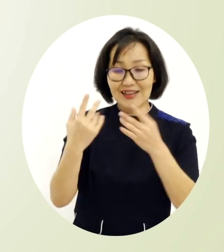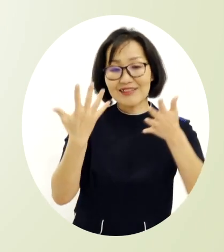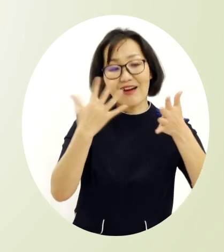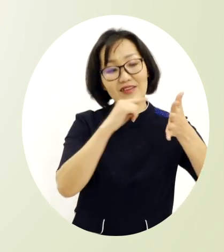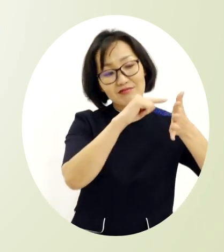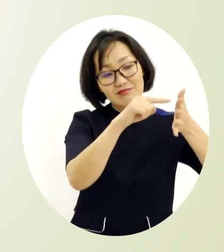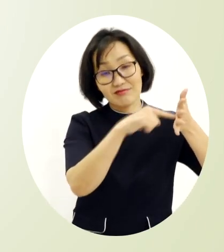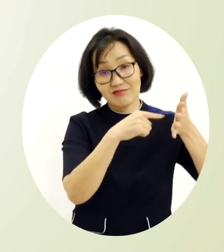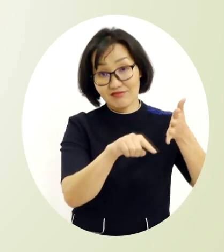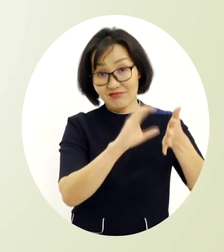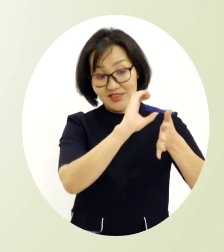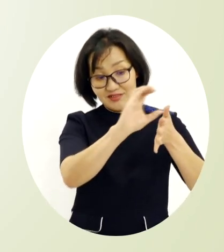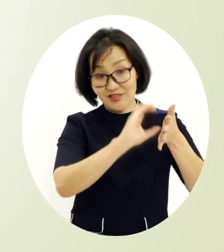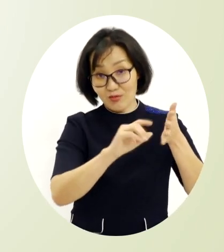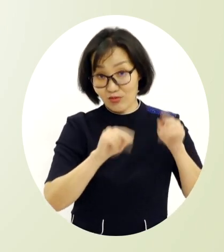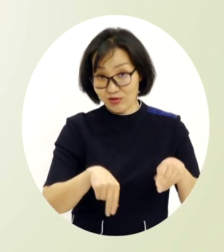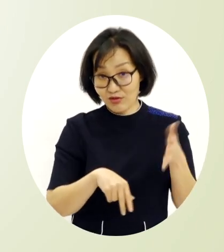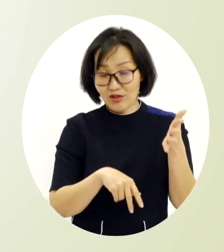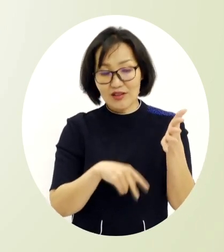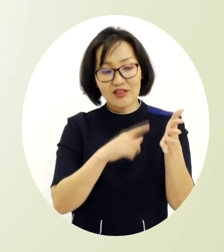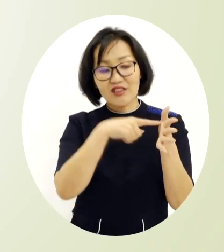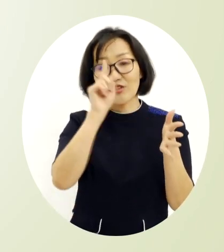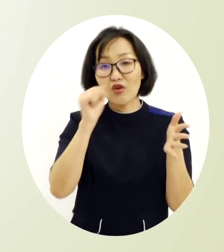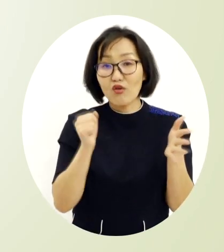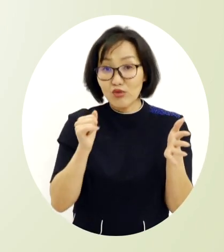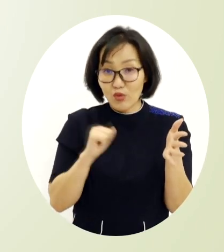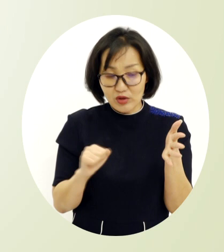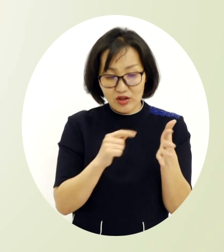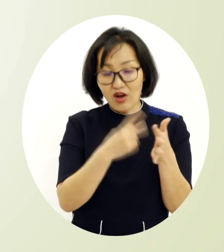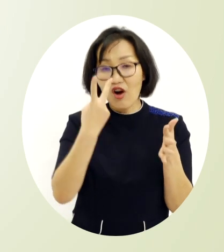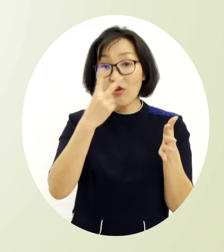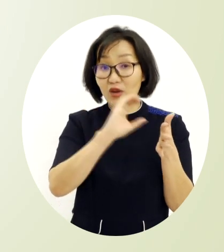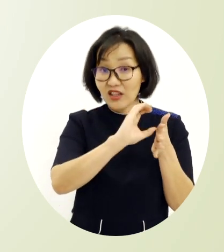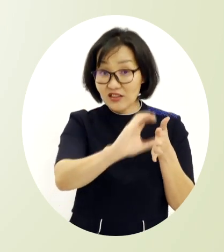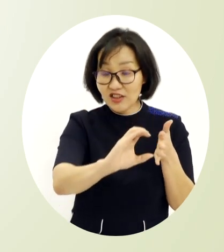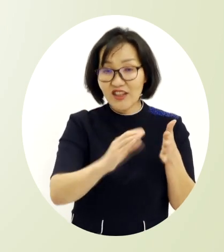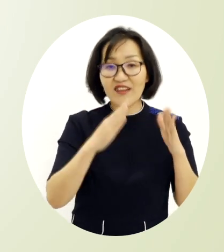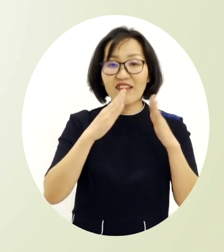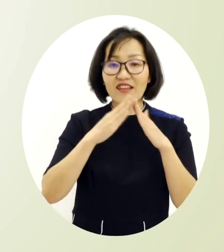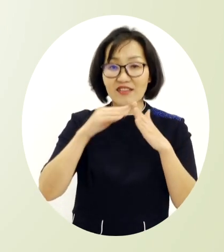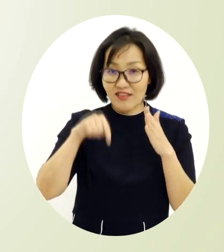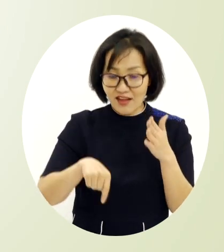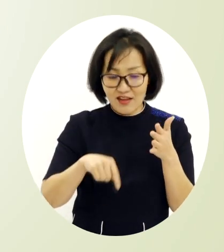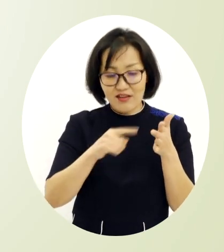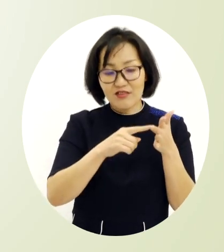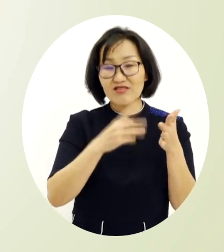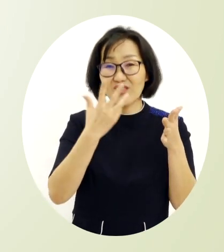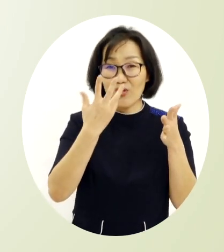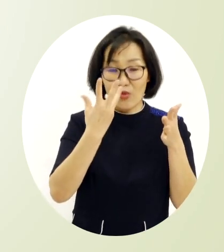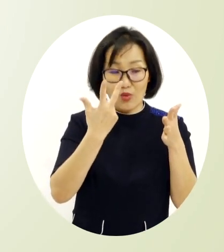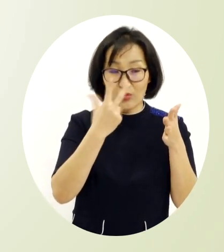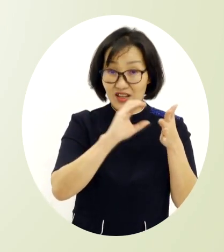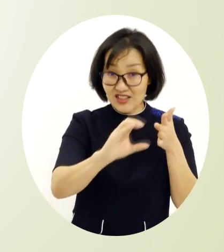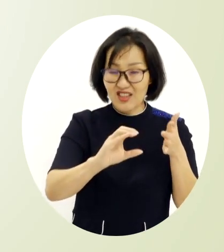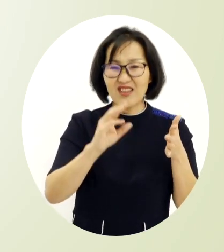байгаа. 1-р хэсэг өвлийн өдөр, 2-р хэсэг гэртээ, 3-р хэсэг тэнгэр